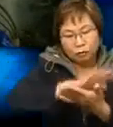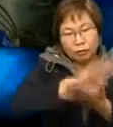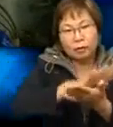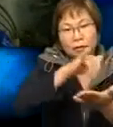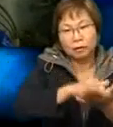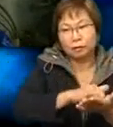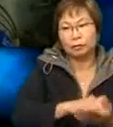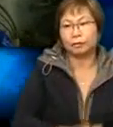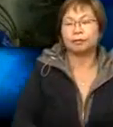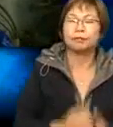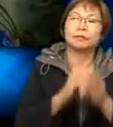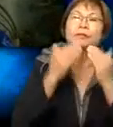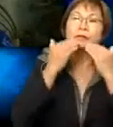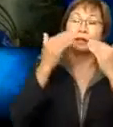itu.